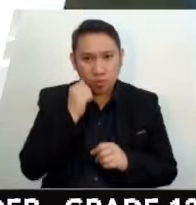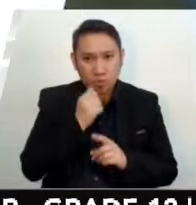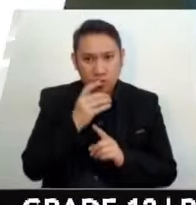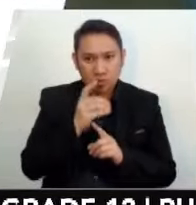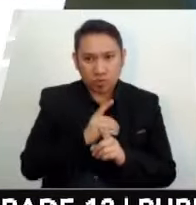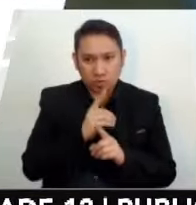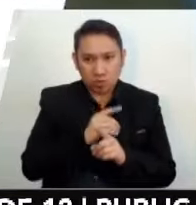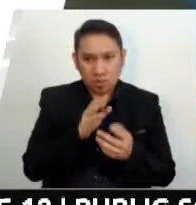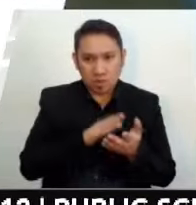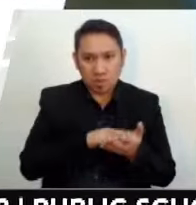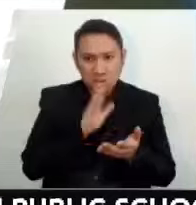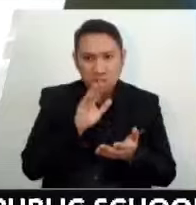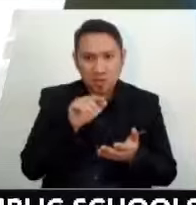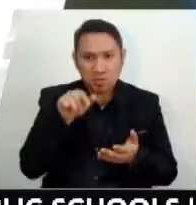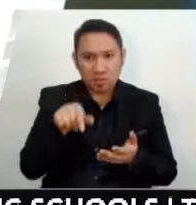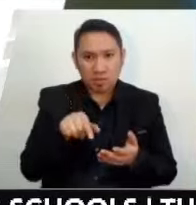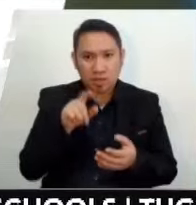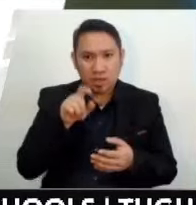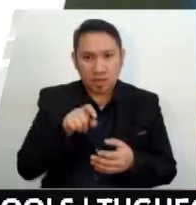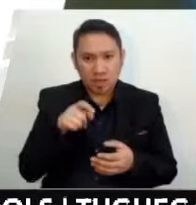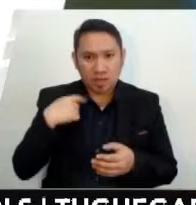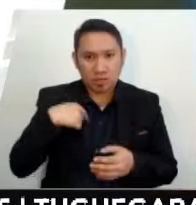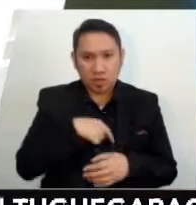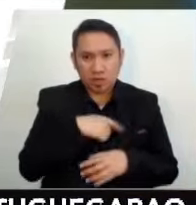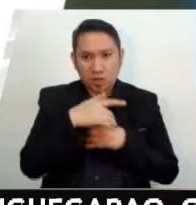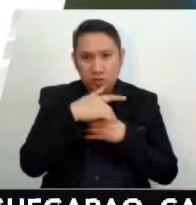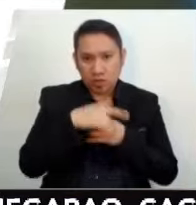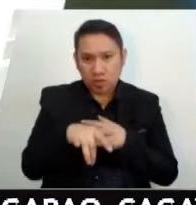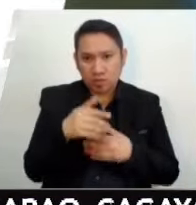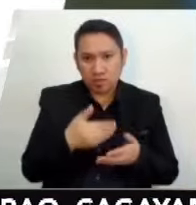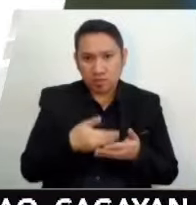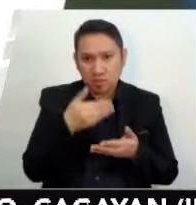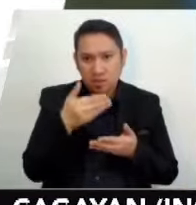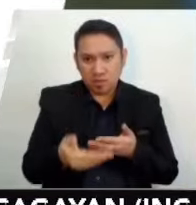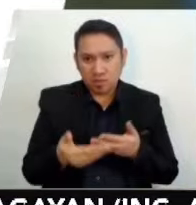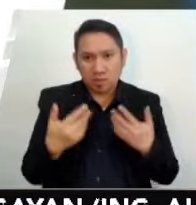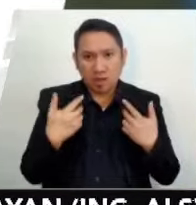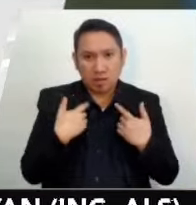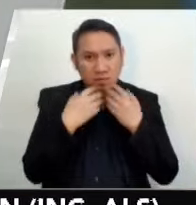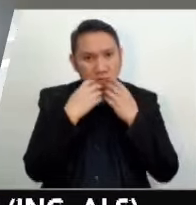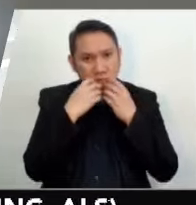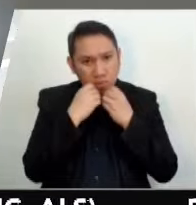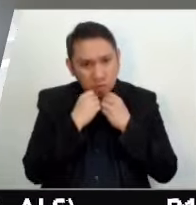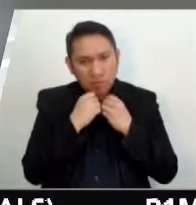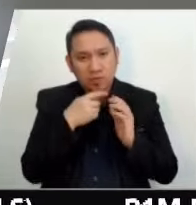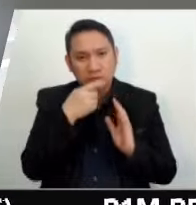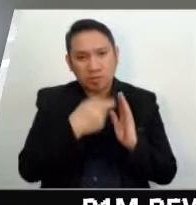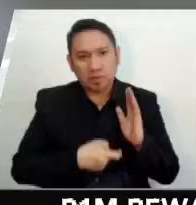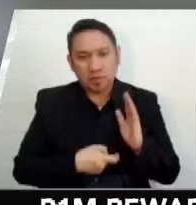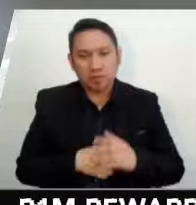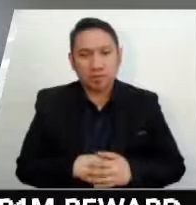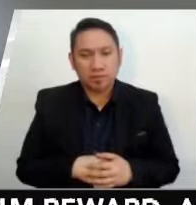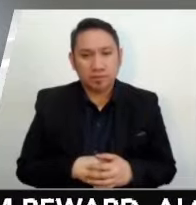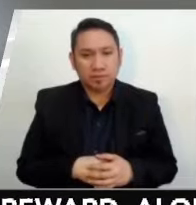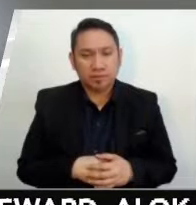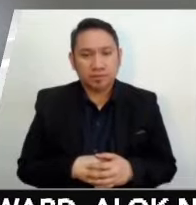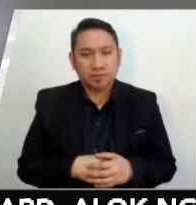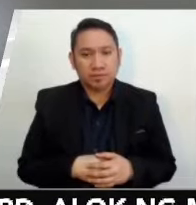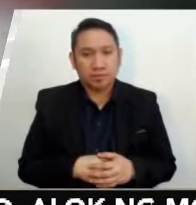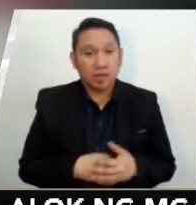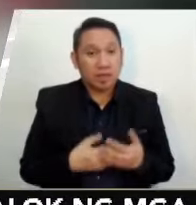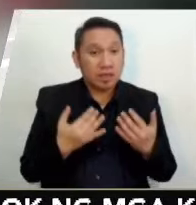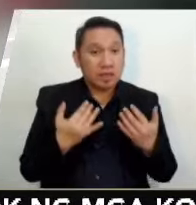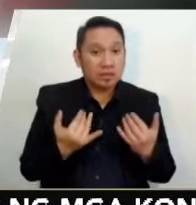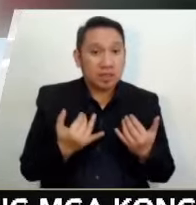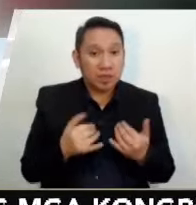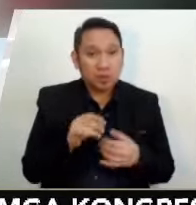price kinanglan early ka pa mangompra k para at least maka ano kaang price nila h mag-increase ngayon umaabot na sa 70